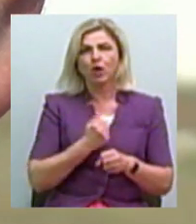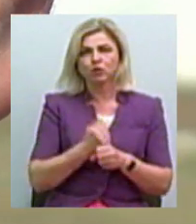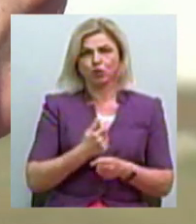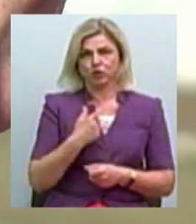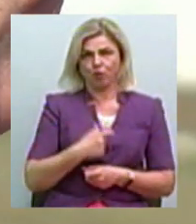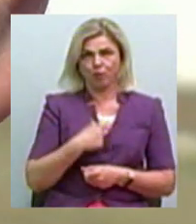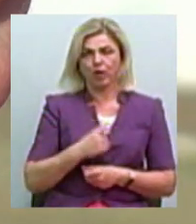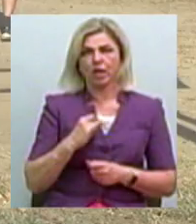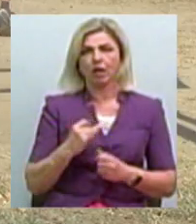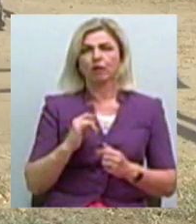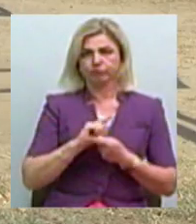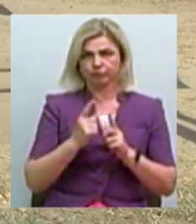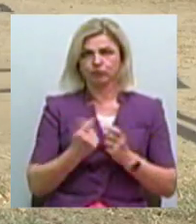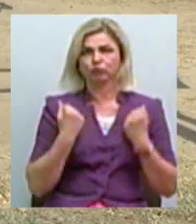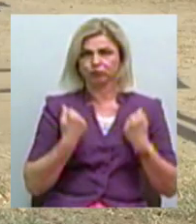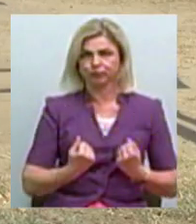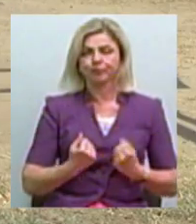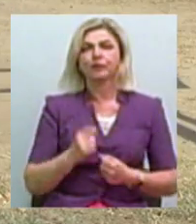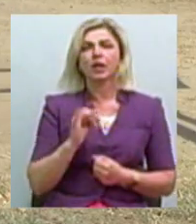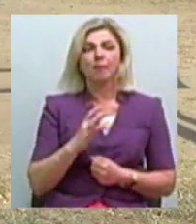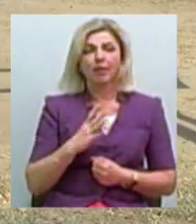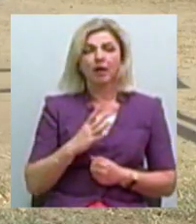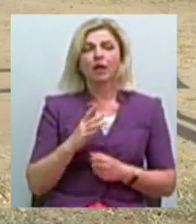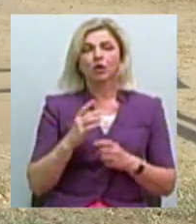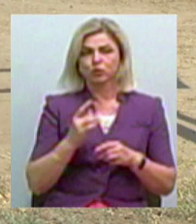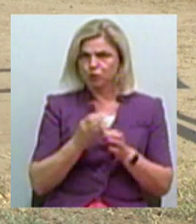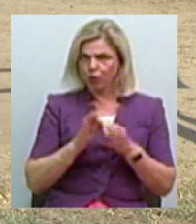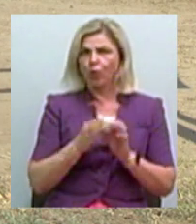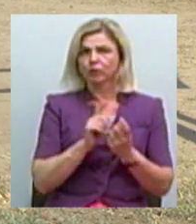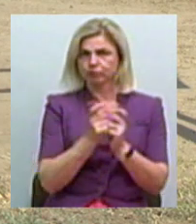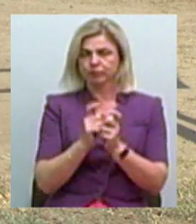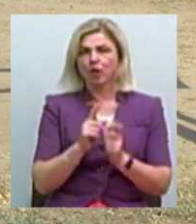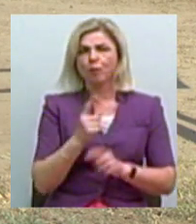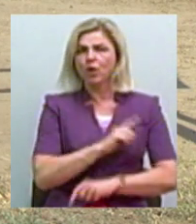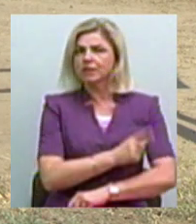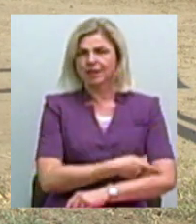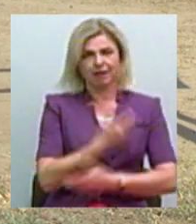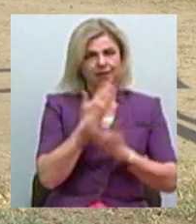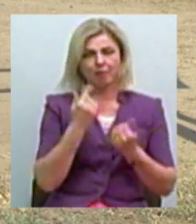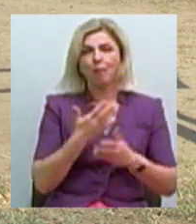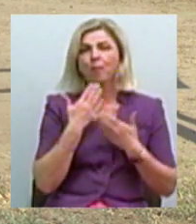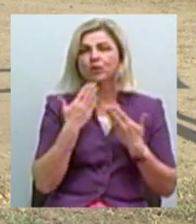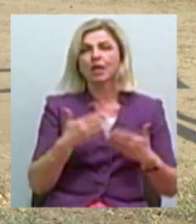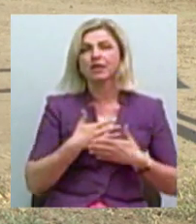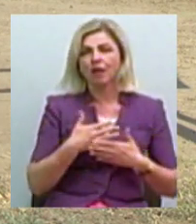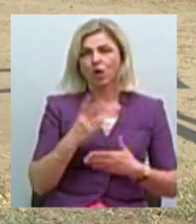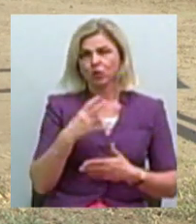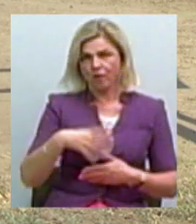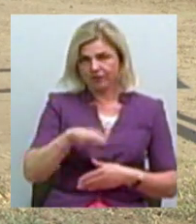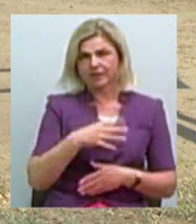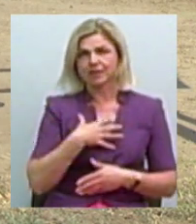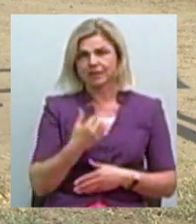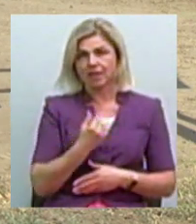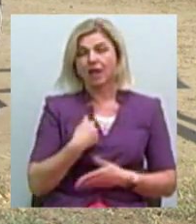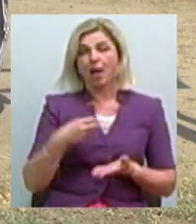міцнішаєш. Спаринг був трохи складний. Чому? Тому що сил вже не було. Тобто останнє дихання. Але всі вистоять. От я перший